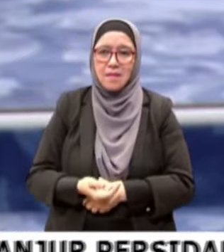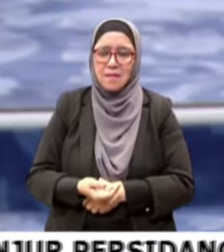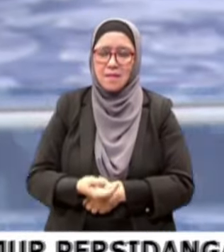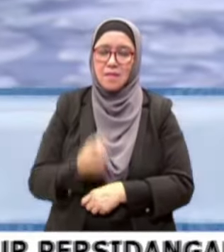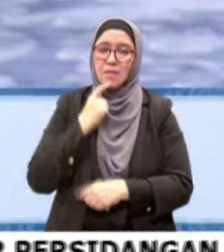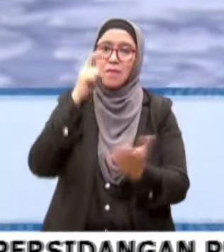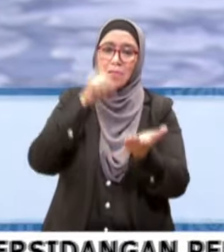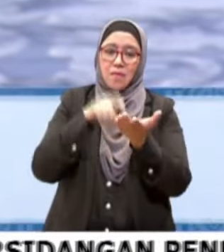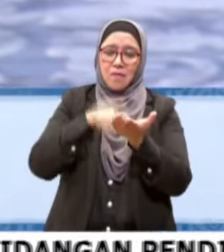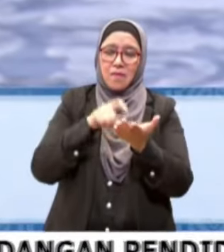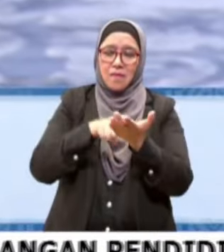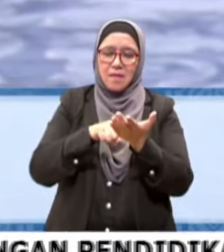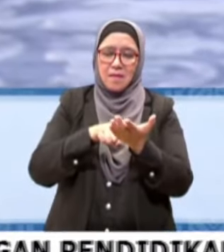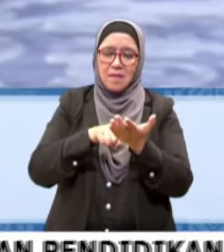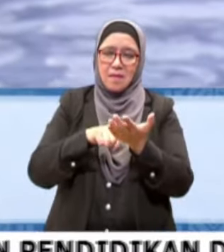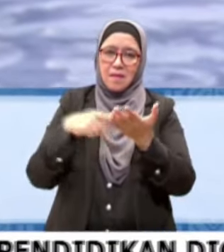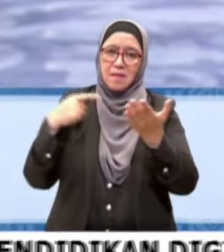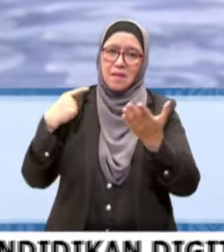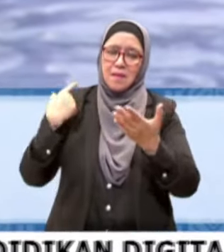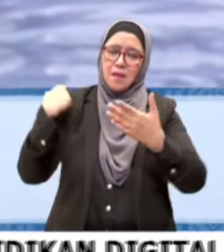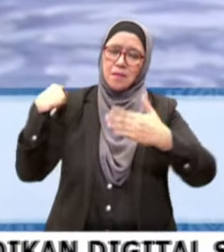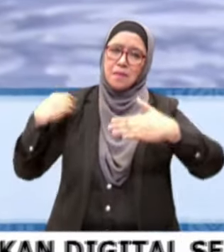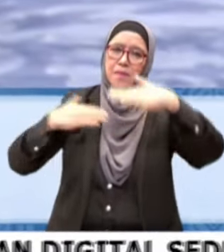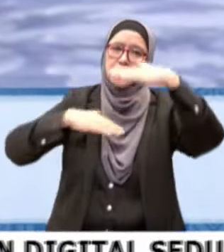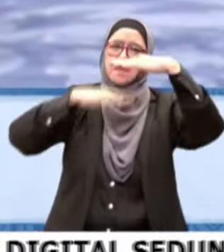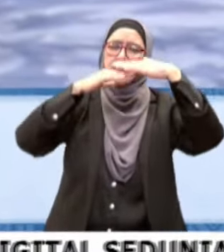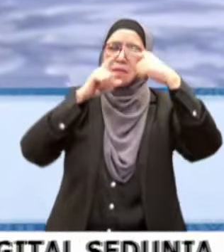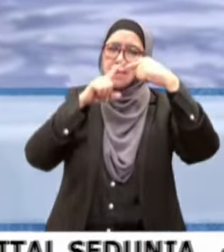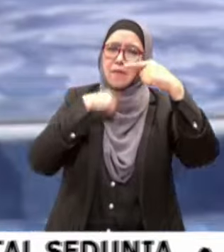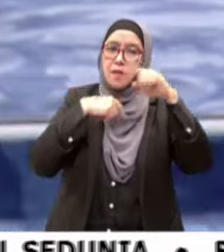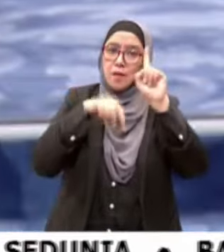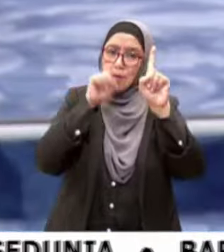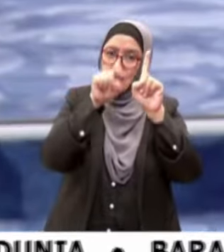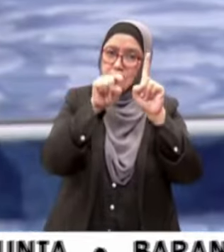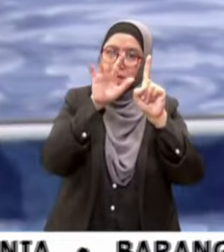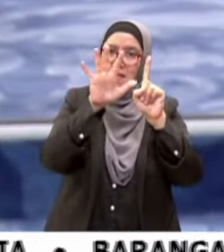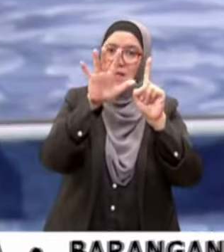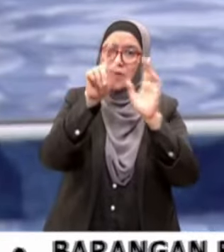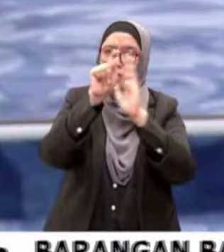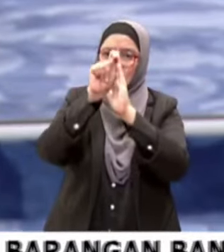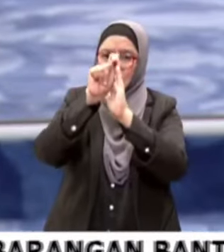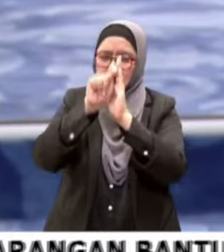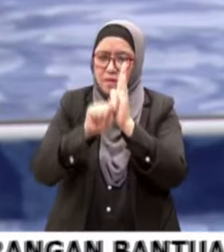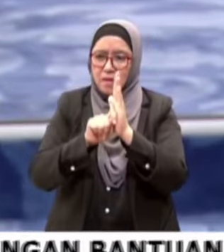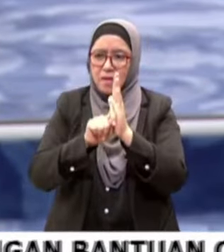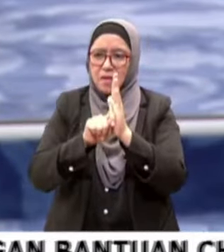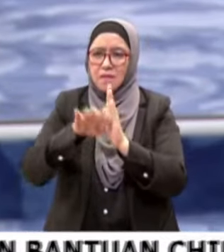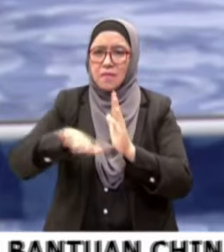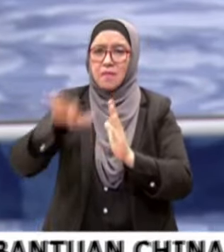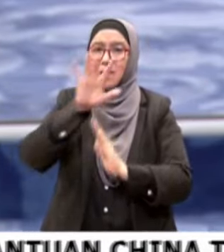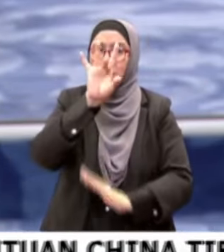lability dan hutang kerajaan satu puluhan 5 triliun yaitu 82/10